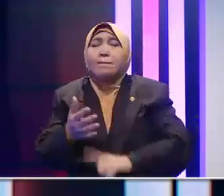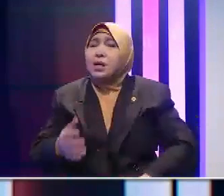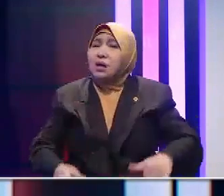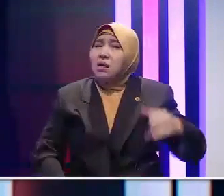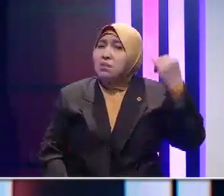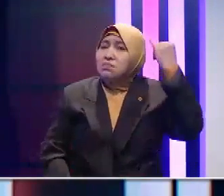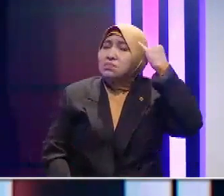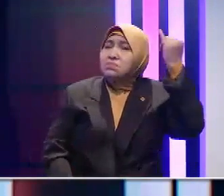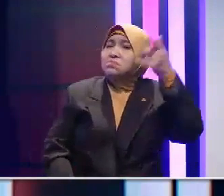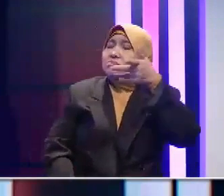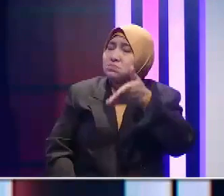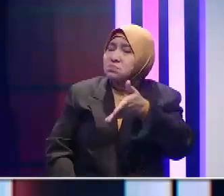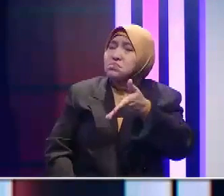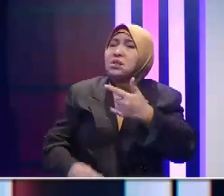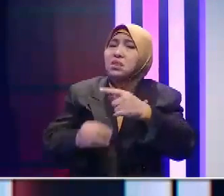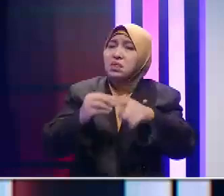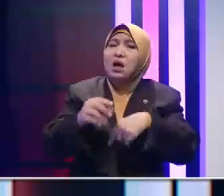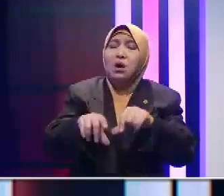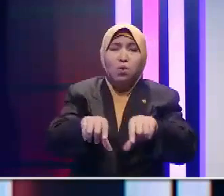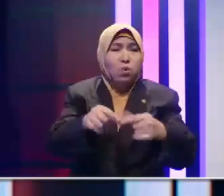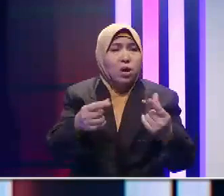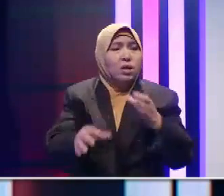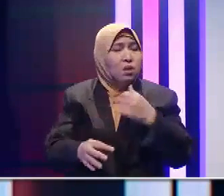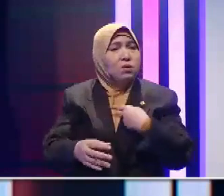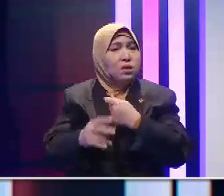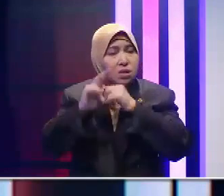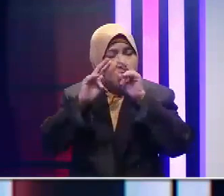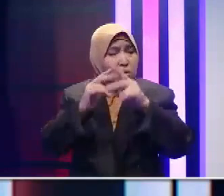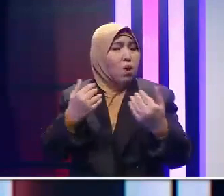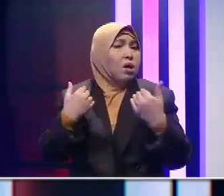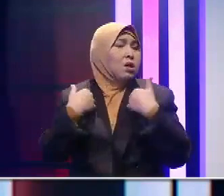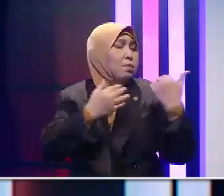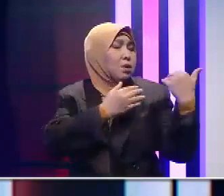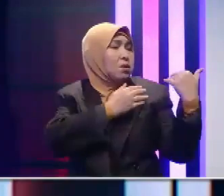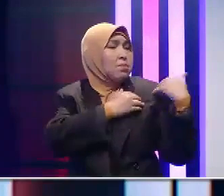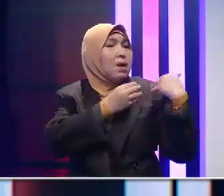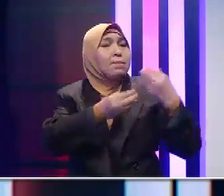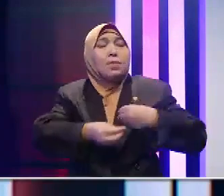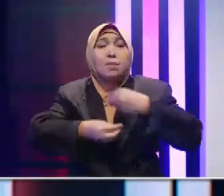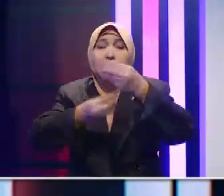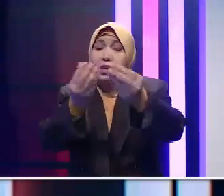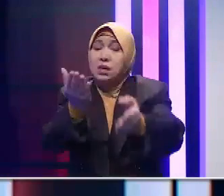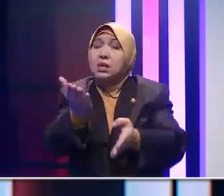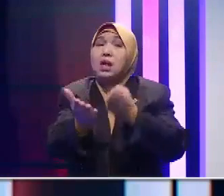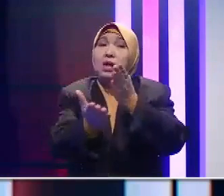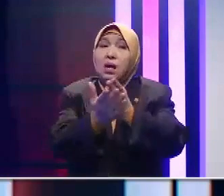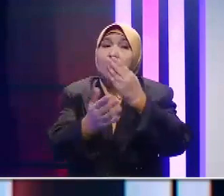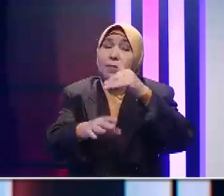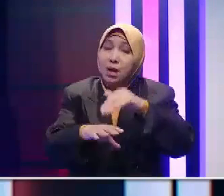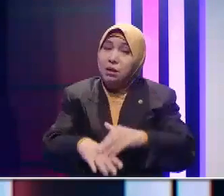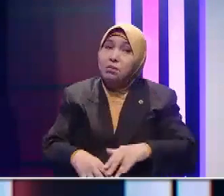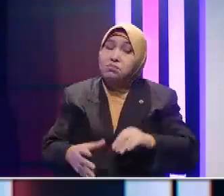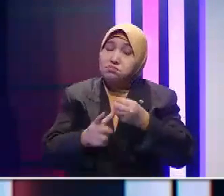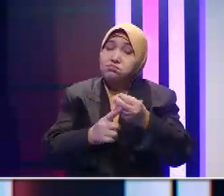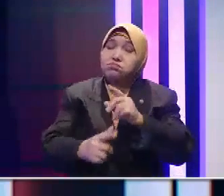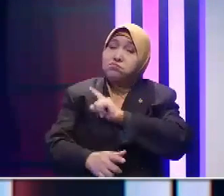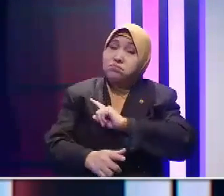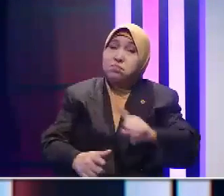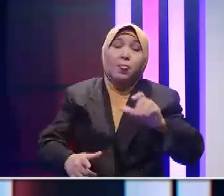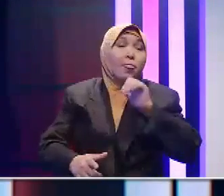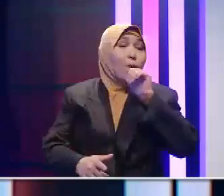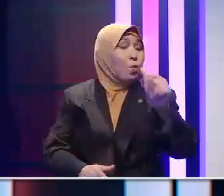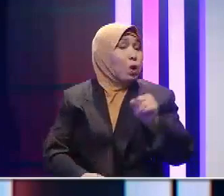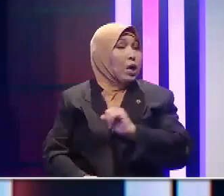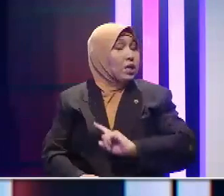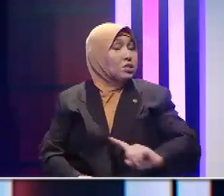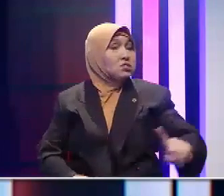pandangan Ustaz sendiri tentang Al-Quran, kalau kita tengok ada peranannya terhadap memberikan hidayah kepada sama ada Muslim ataupun